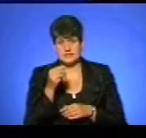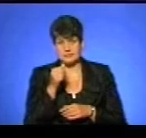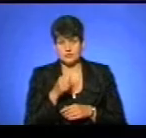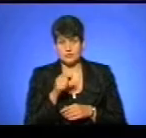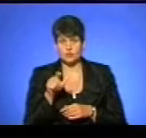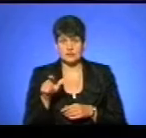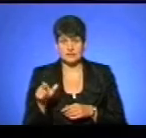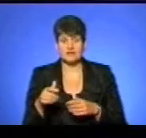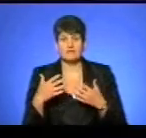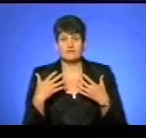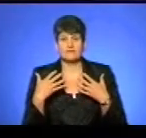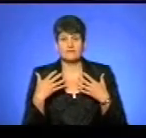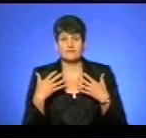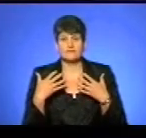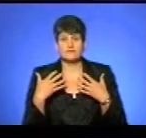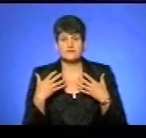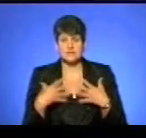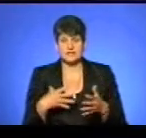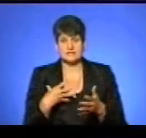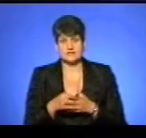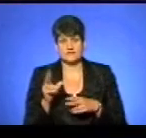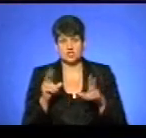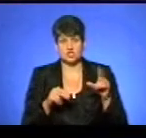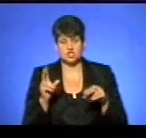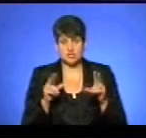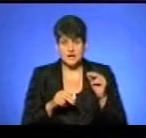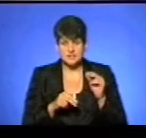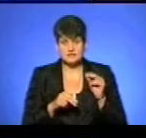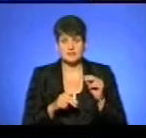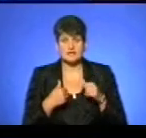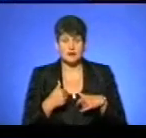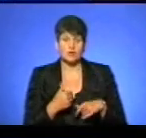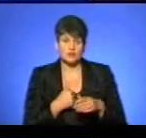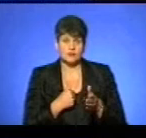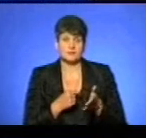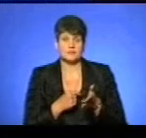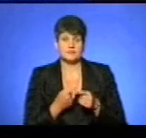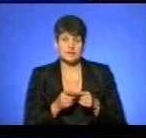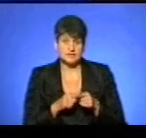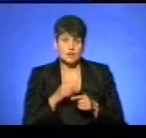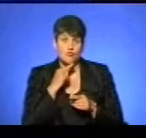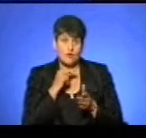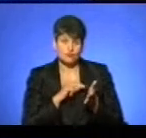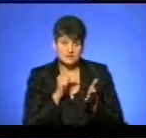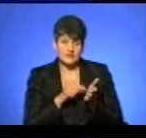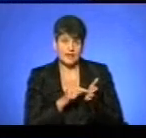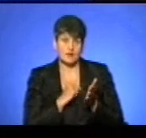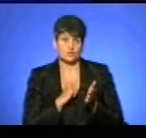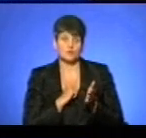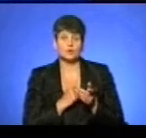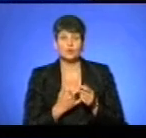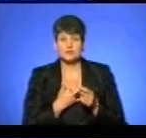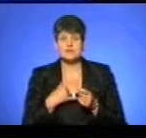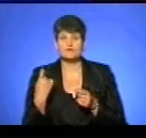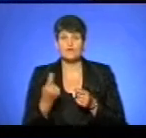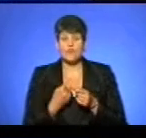людина втратить свій шанс отримати. Це важливо, щоб люди знали, що просто не втратить. Так, я цьому і звертаю увагу. І тому в нас в